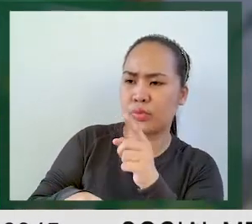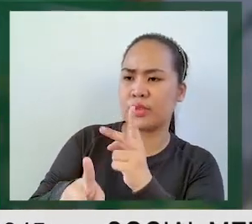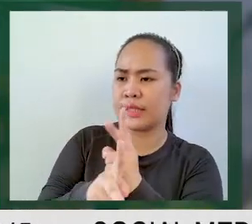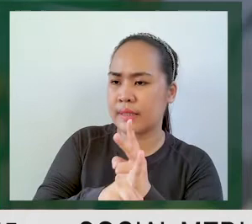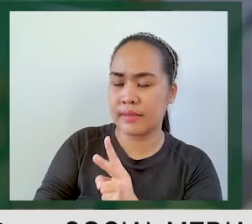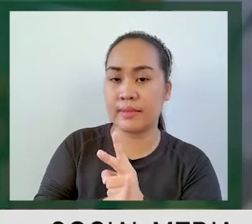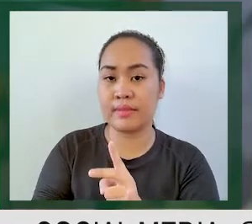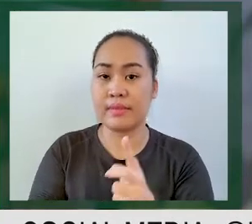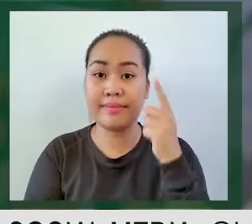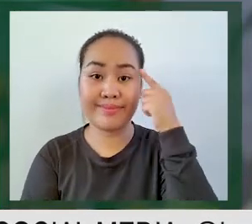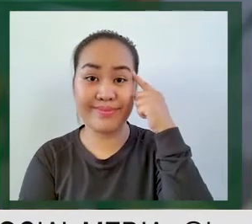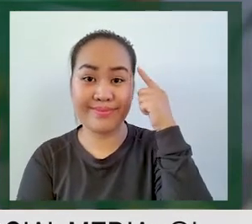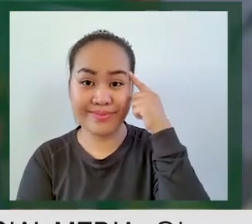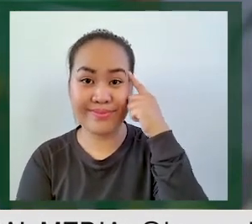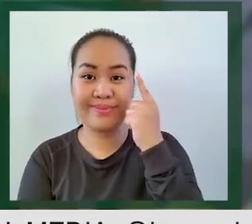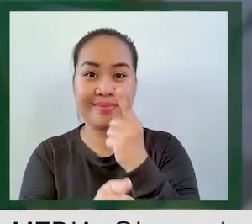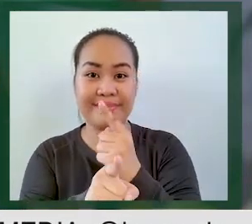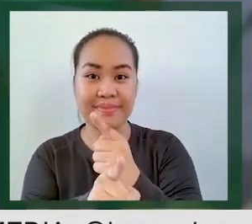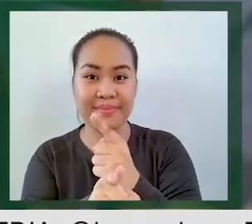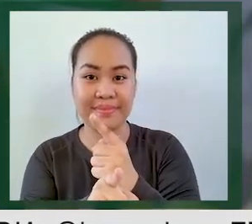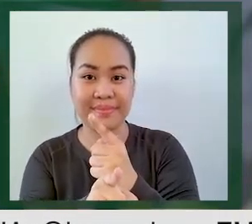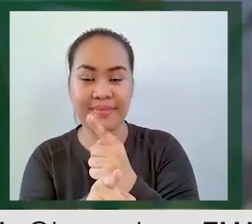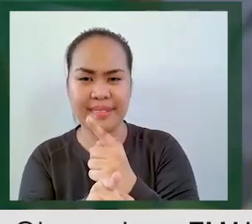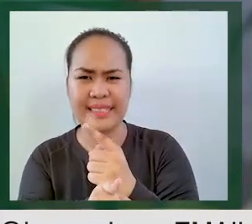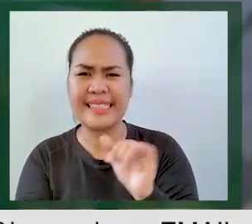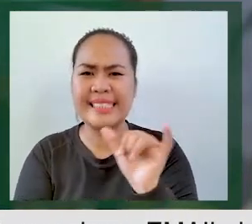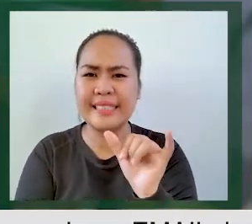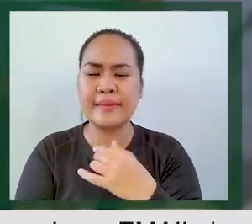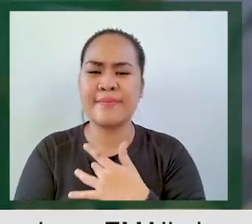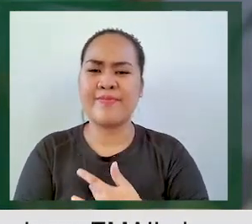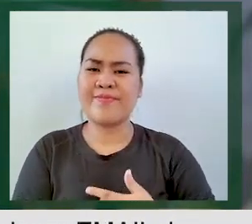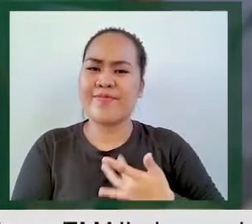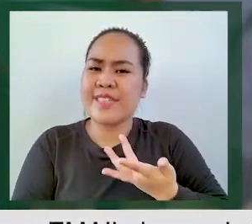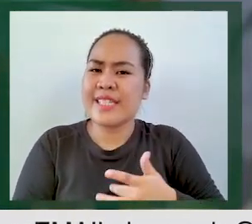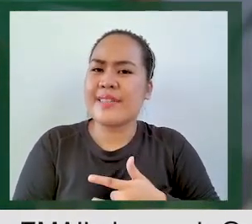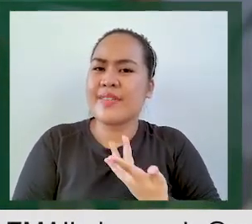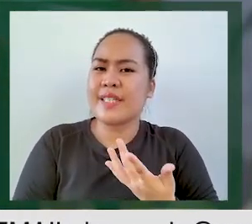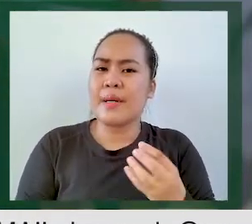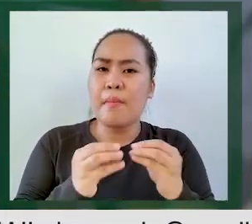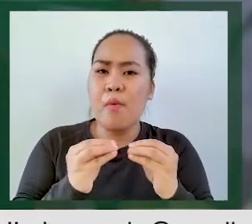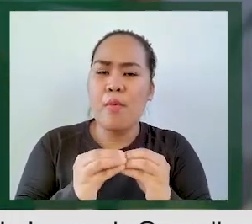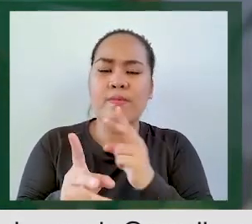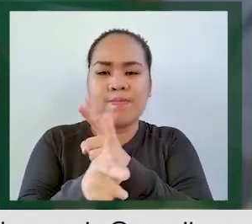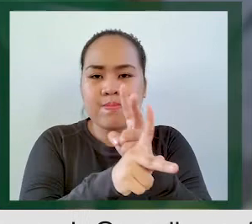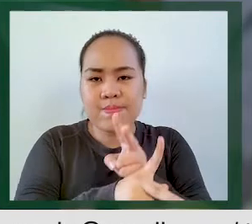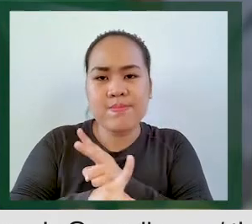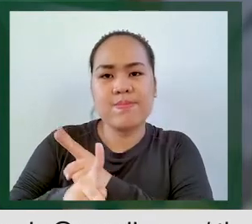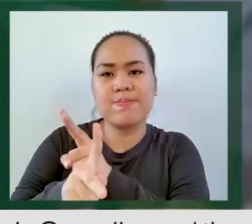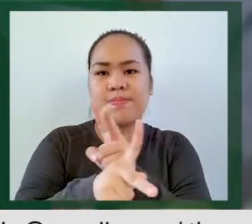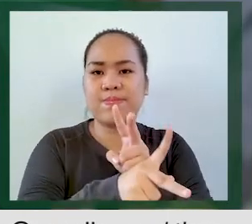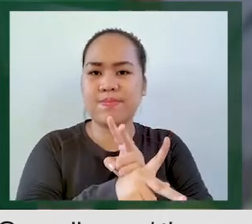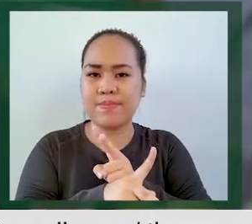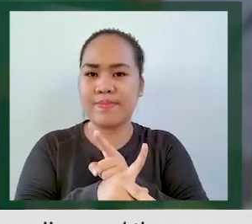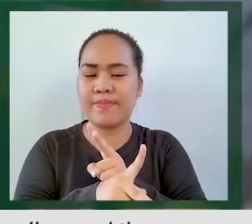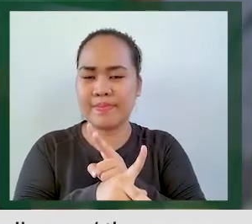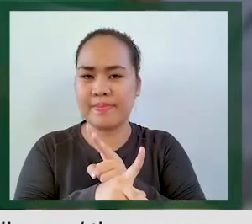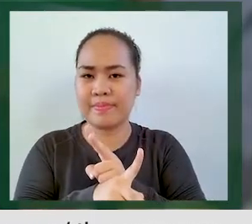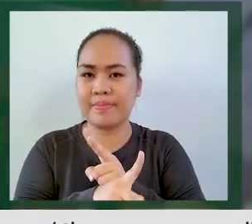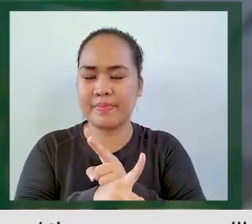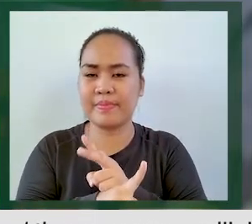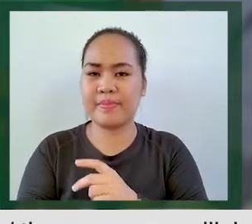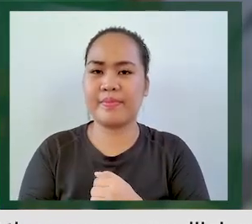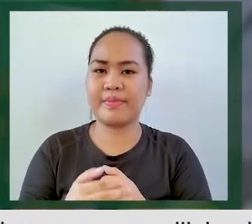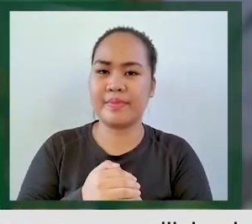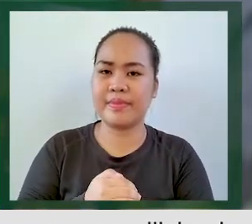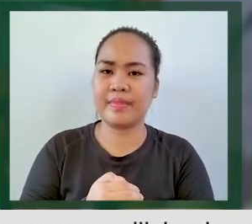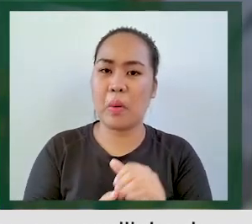sa ating mga, sa ating pinagsisilbihan, di ba? So which brings me naman, workplace dilemma, no?